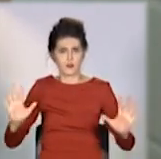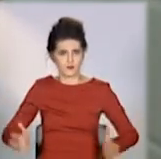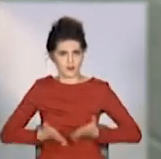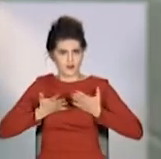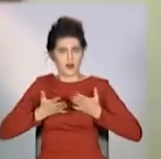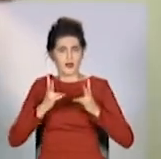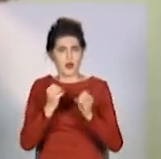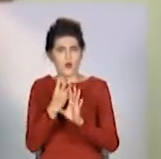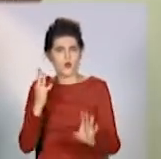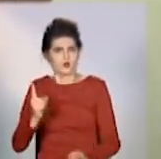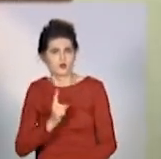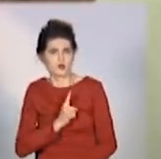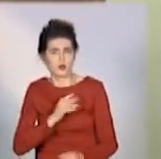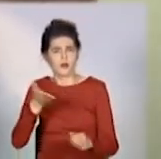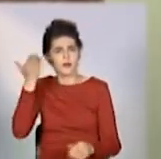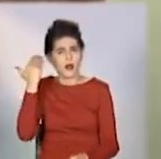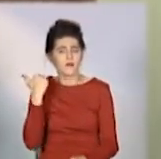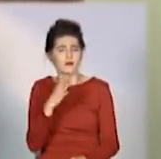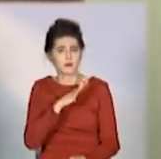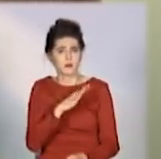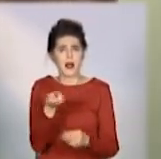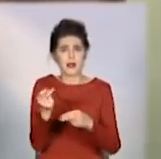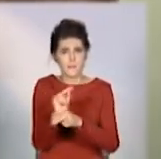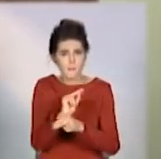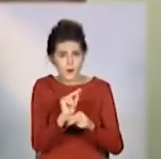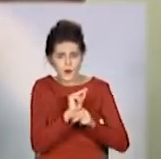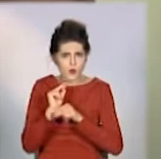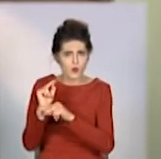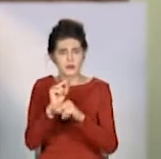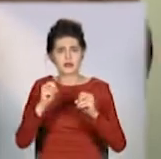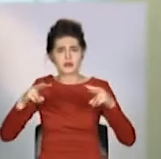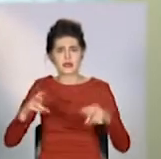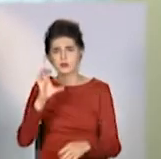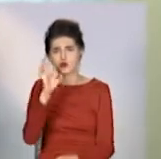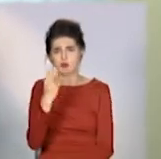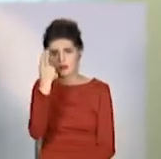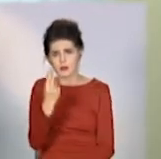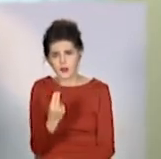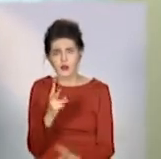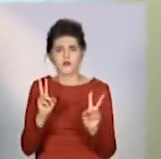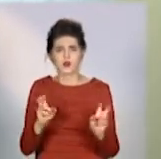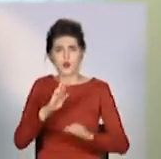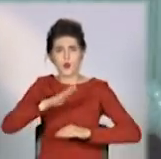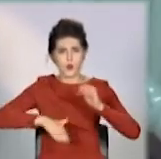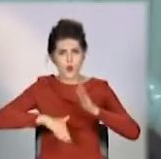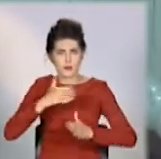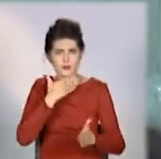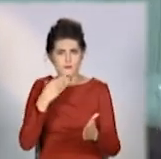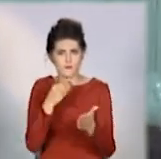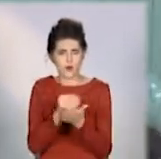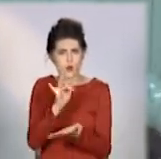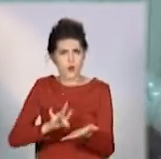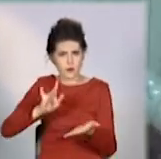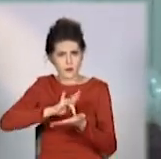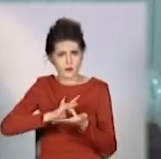Бо нещодавно частину будівлі лікарні відремонтували завдяки соціальному конкурсу «Місто своїми руками».